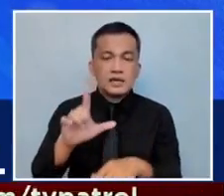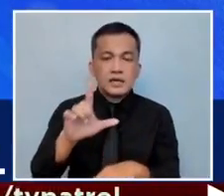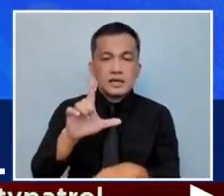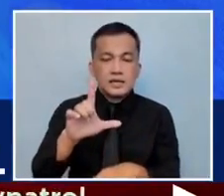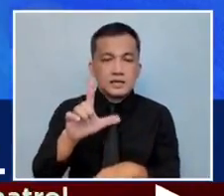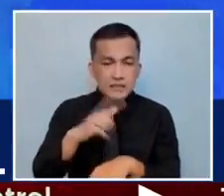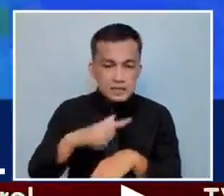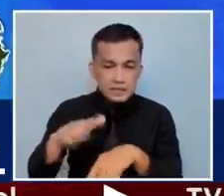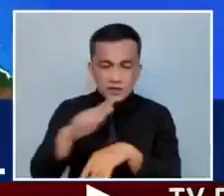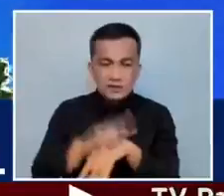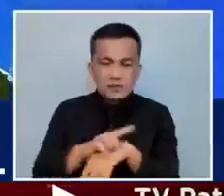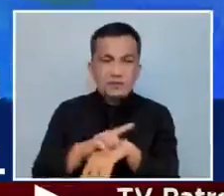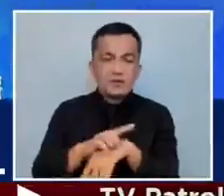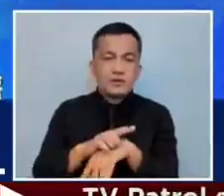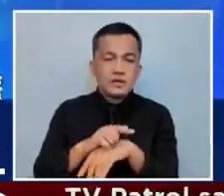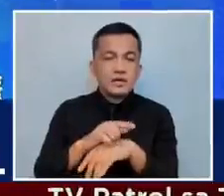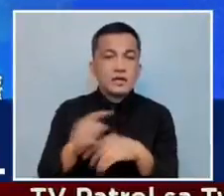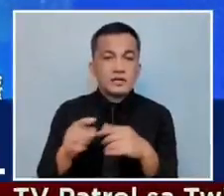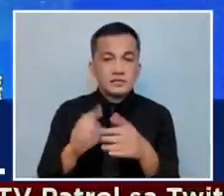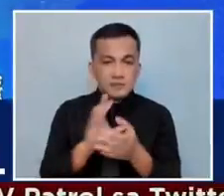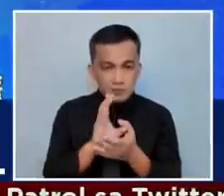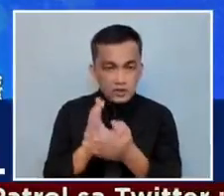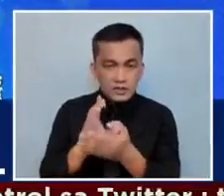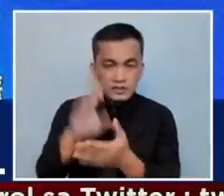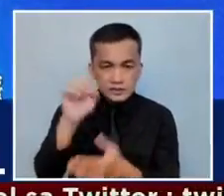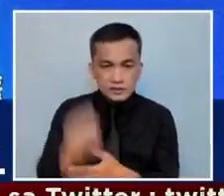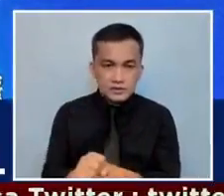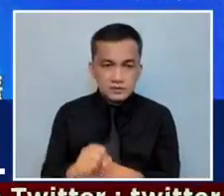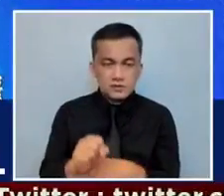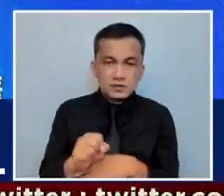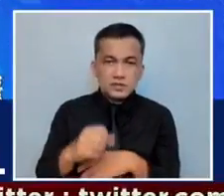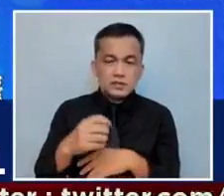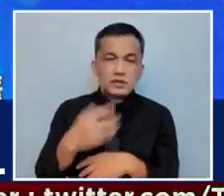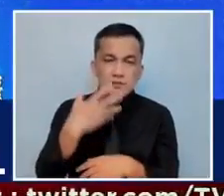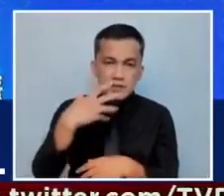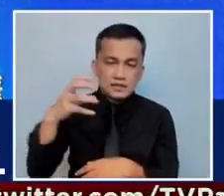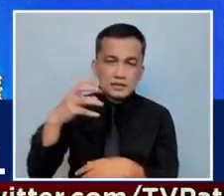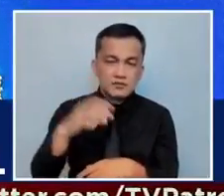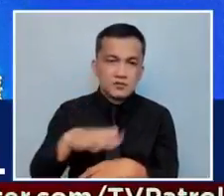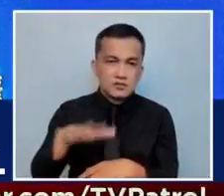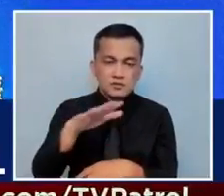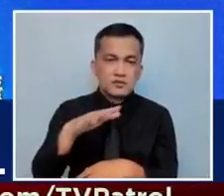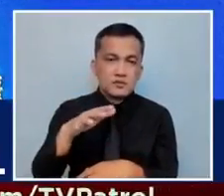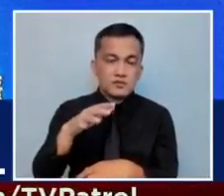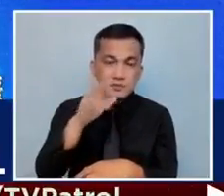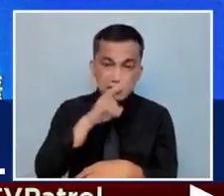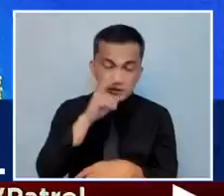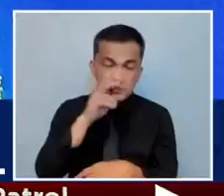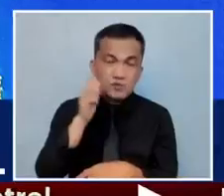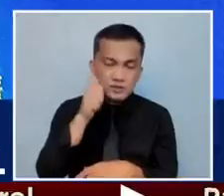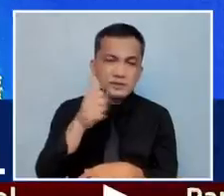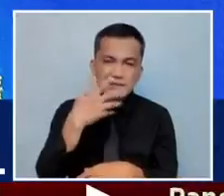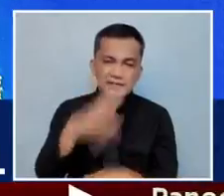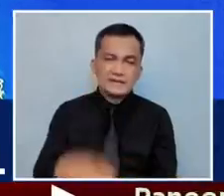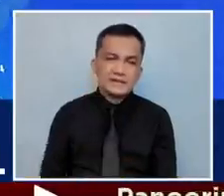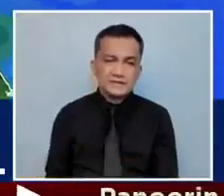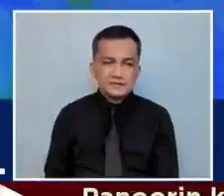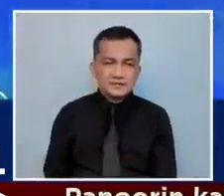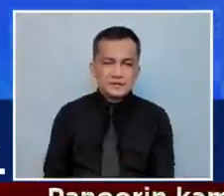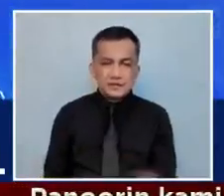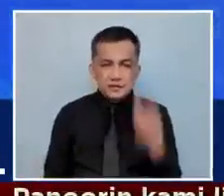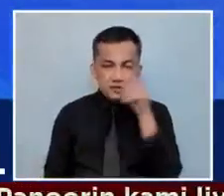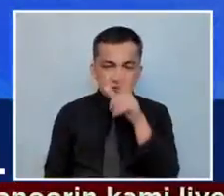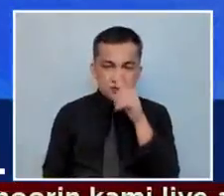Sur. Samantala, maaraw maghapon sa halos buong Visayas bukas. Sa Luzon naman, may malakas na thunderstorm